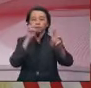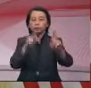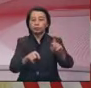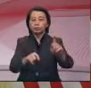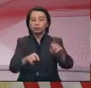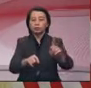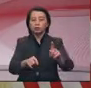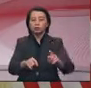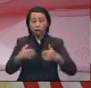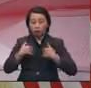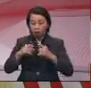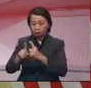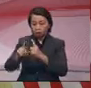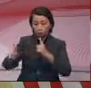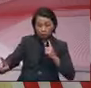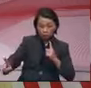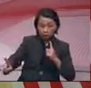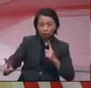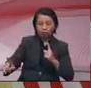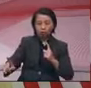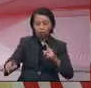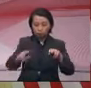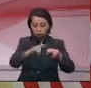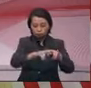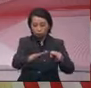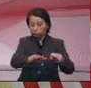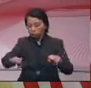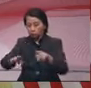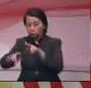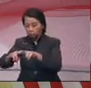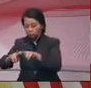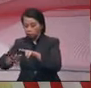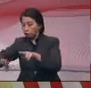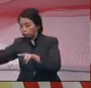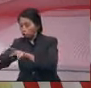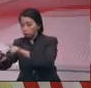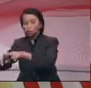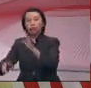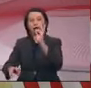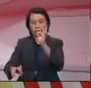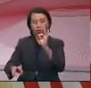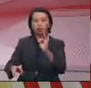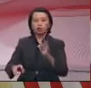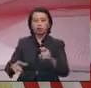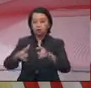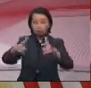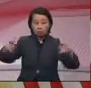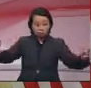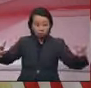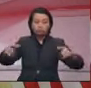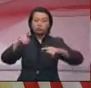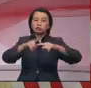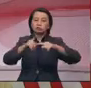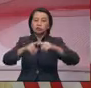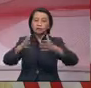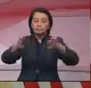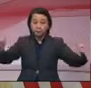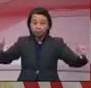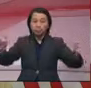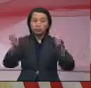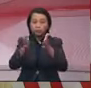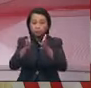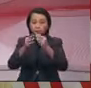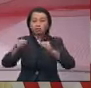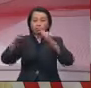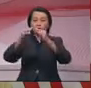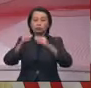as ada penjarakan sosial, jumlahnya tidak kira berdasarkan keluasan masjid tersebut. Begitu juga dengan